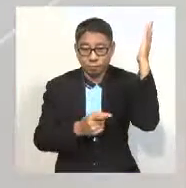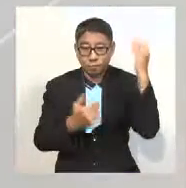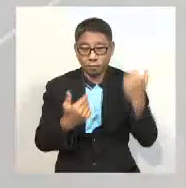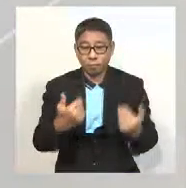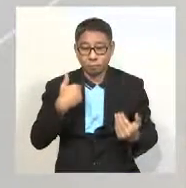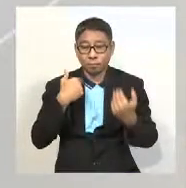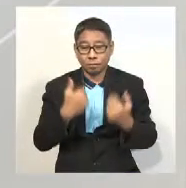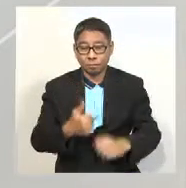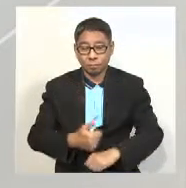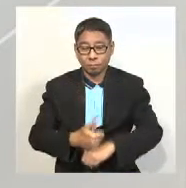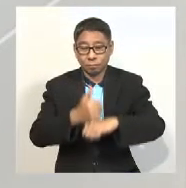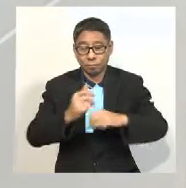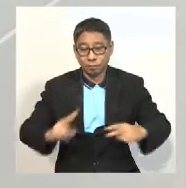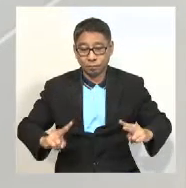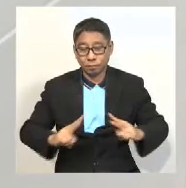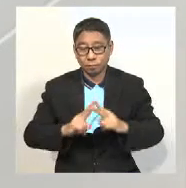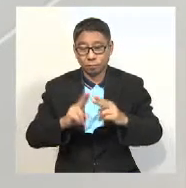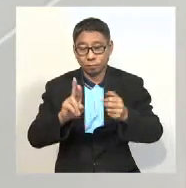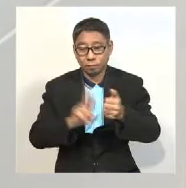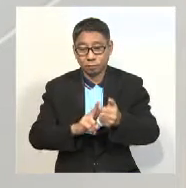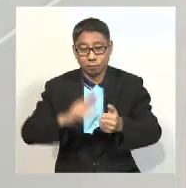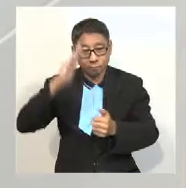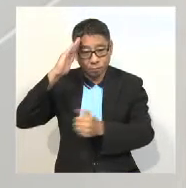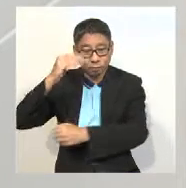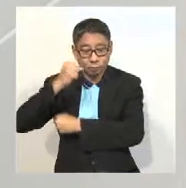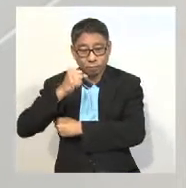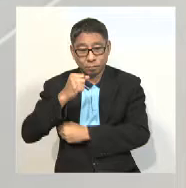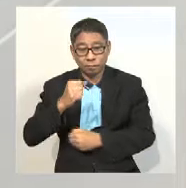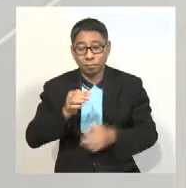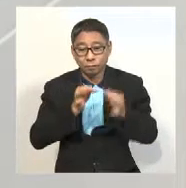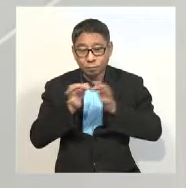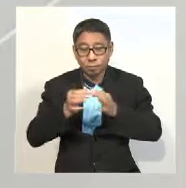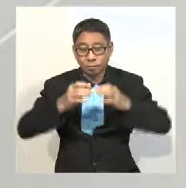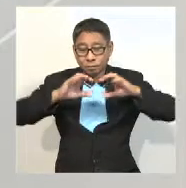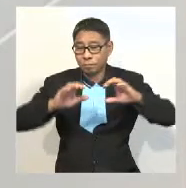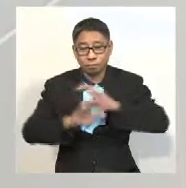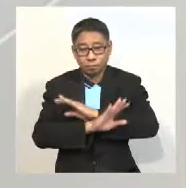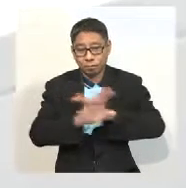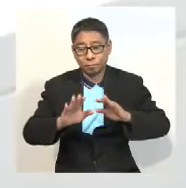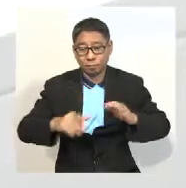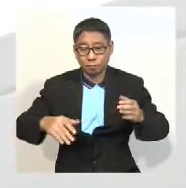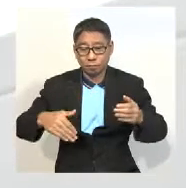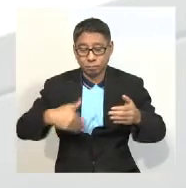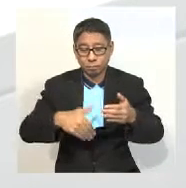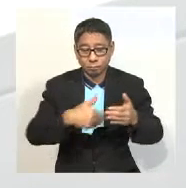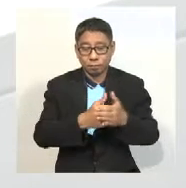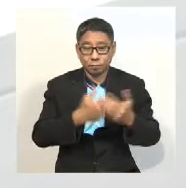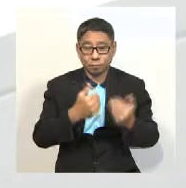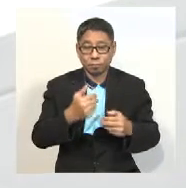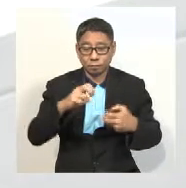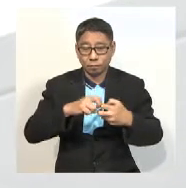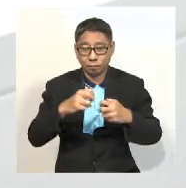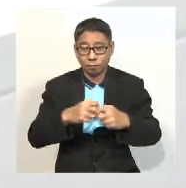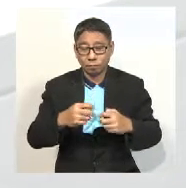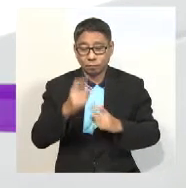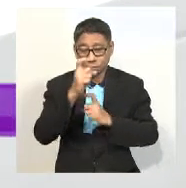พลเอกชัยชาญช้างมงคลรัฐมนตรีช่วยว่าการกระทรวงกลาโหมชี้แจงว่ารัฐบาลไม่มีนโยบายต่อการแก้ไขปัญหาชายแดนภาคใ